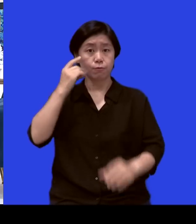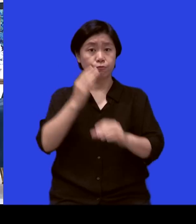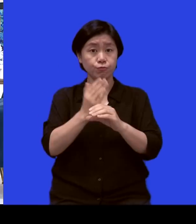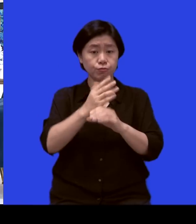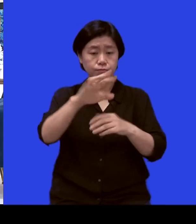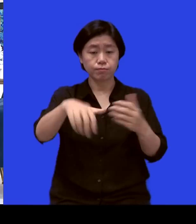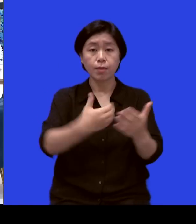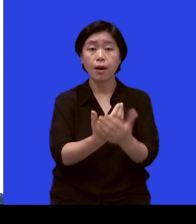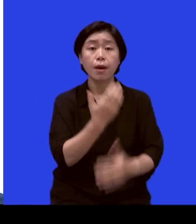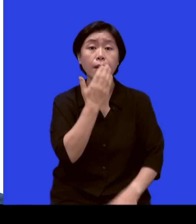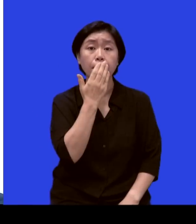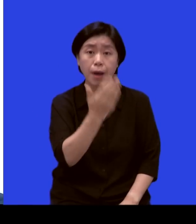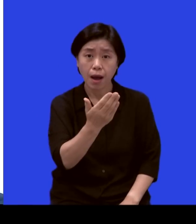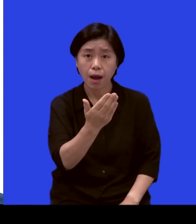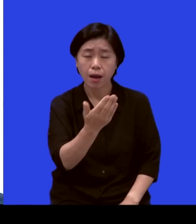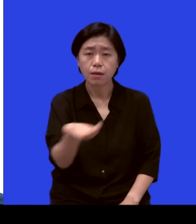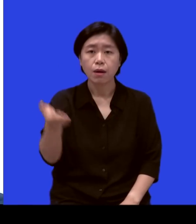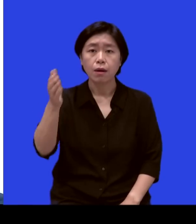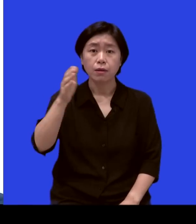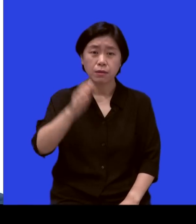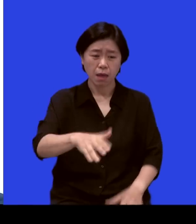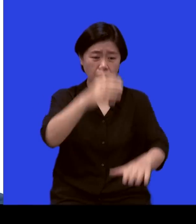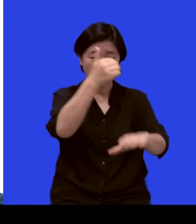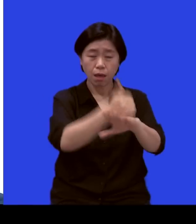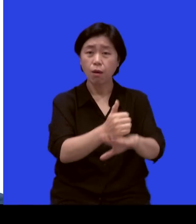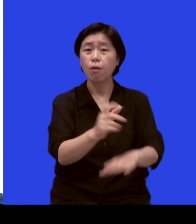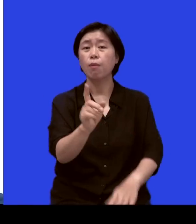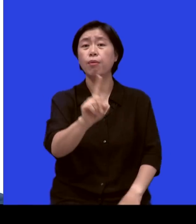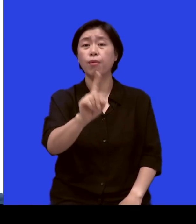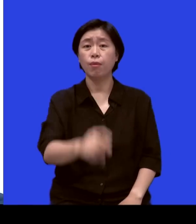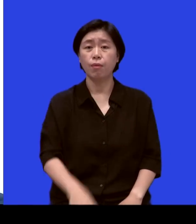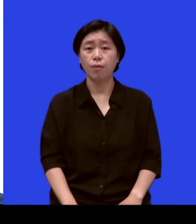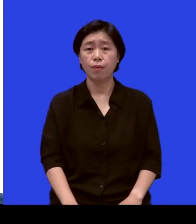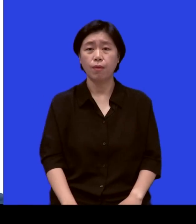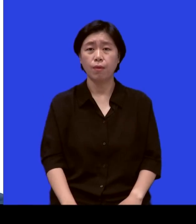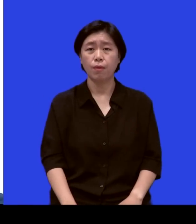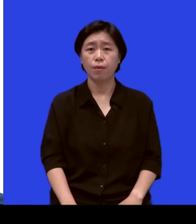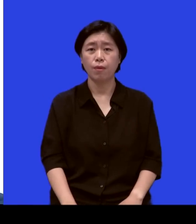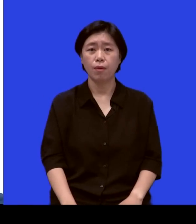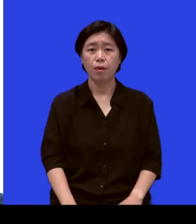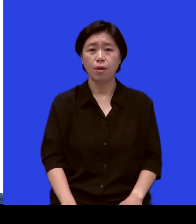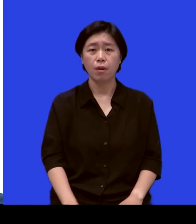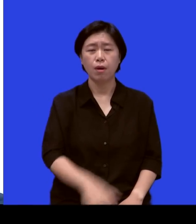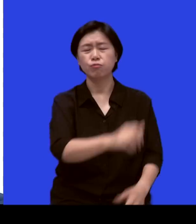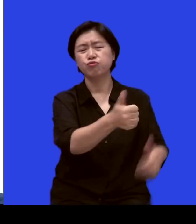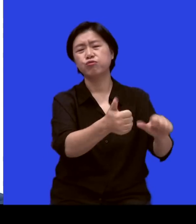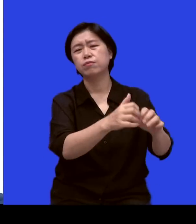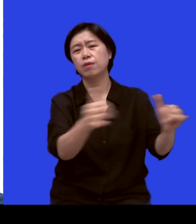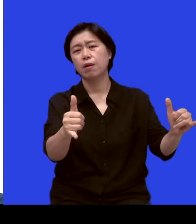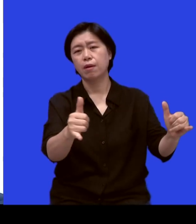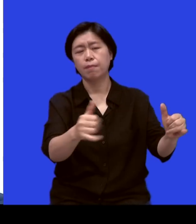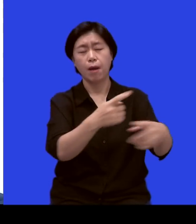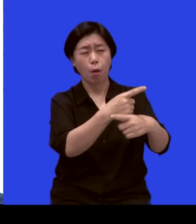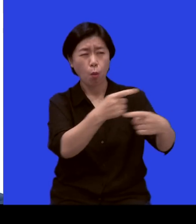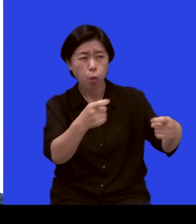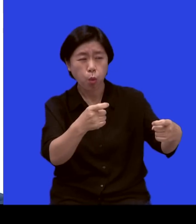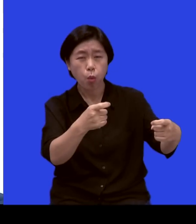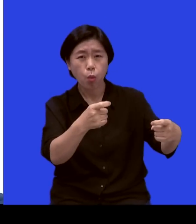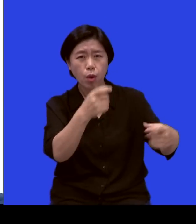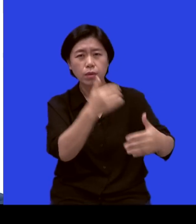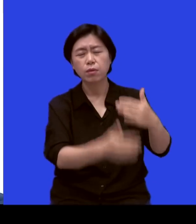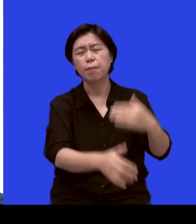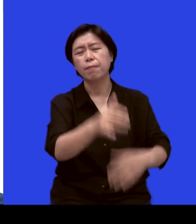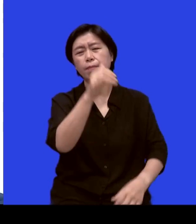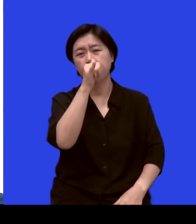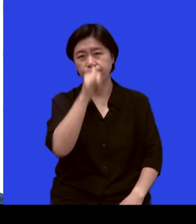개혁이나 혁명에서 그쳐요. 근데 개혁과 혁명은 희생자가 남고 적이 남아요. 그리고